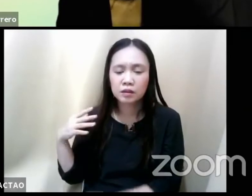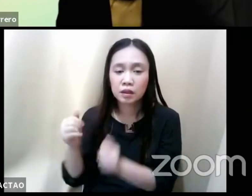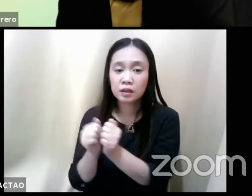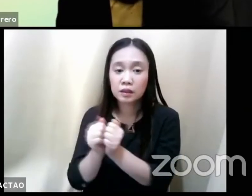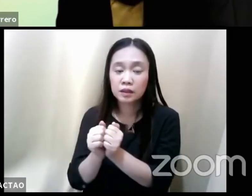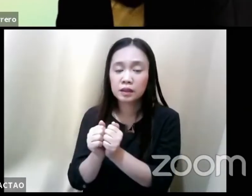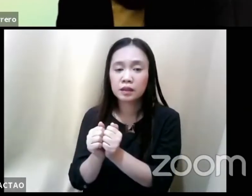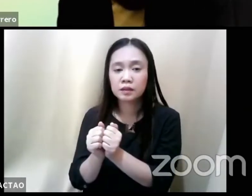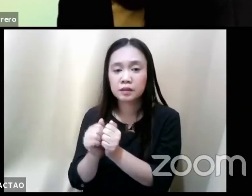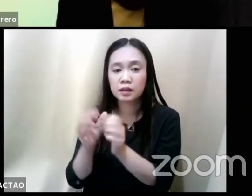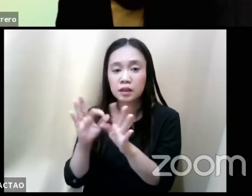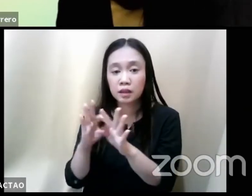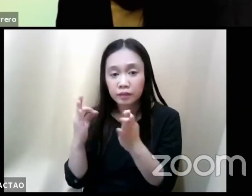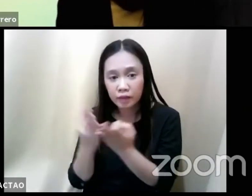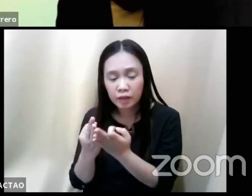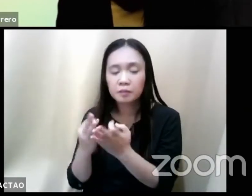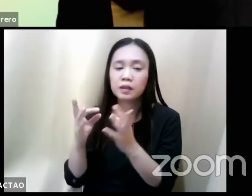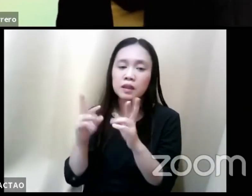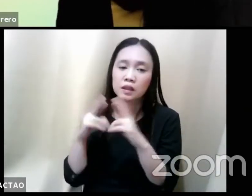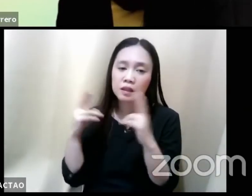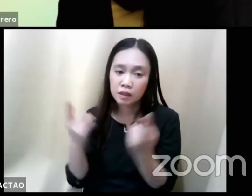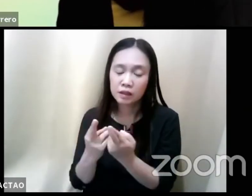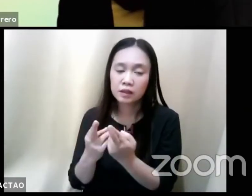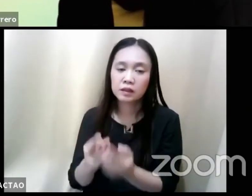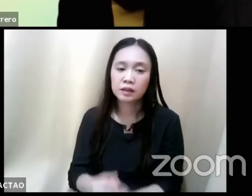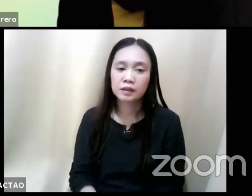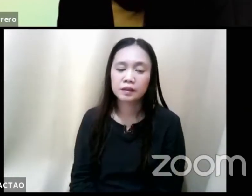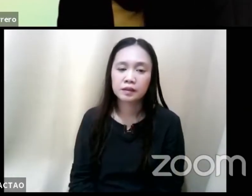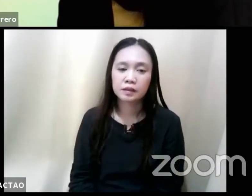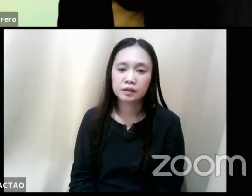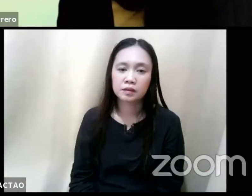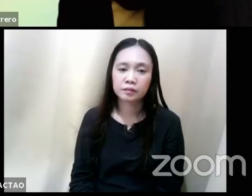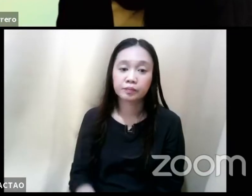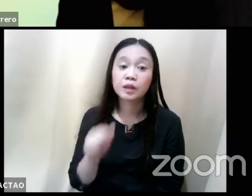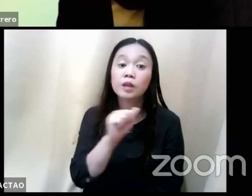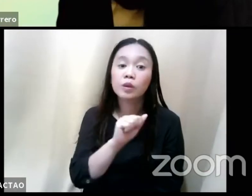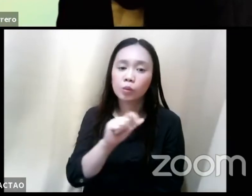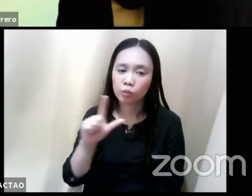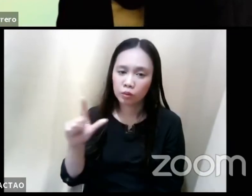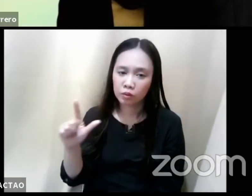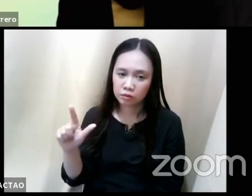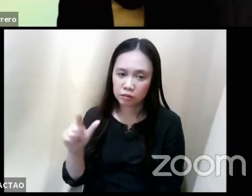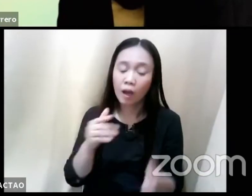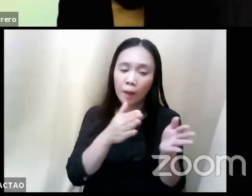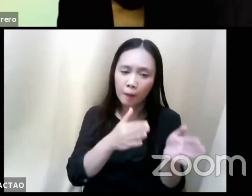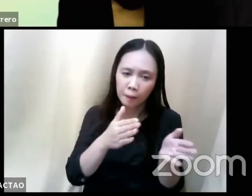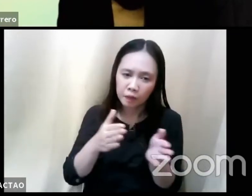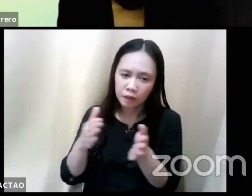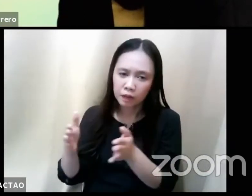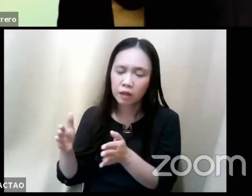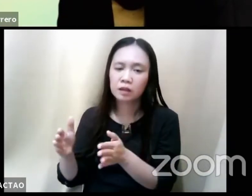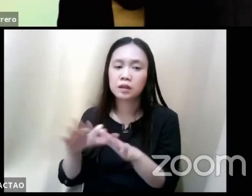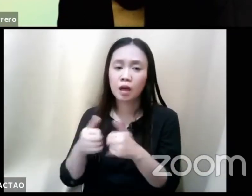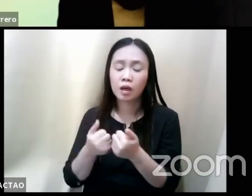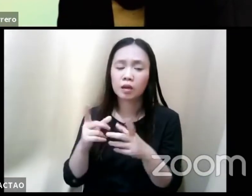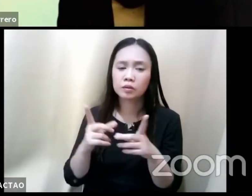bahay, mga relatives mo. Okay? So lahat yan ipaplano yan kung paano gagawin for, let's say,